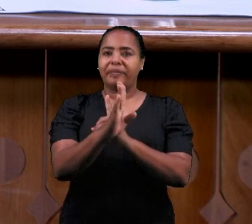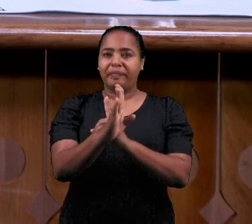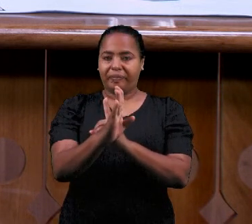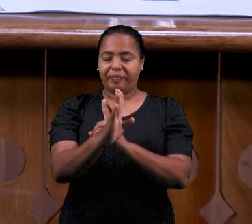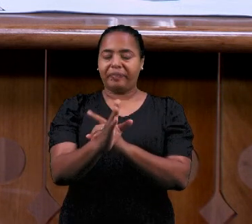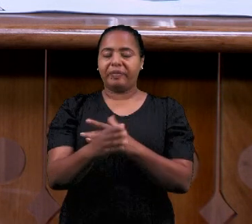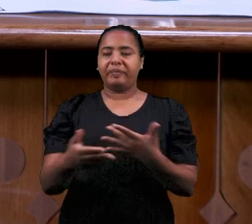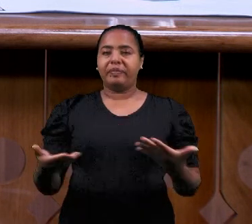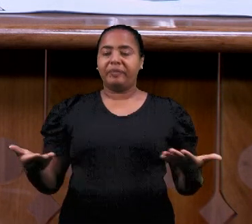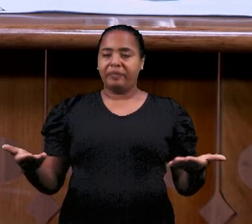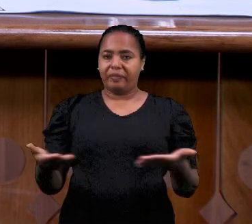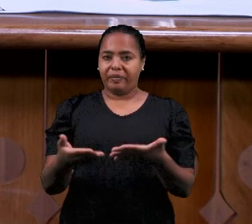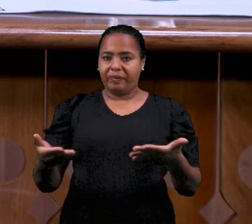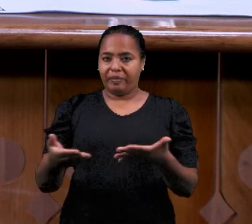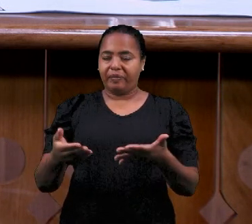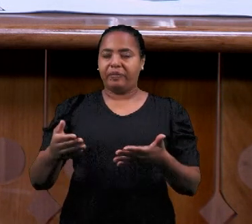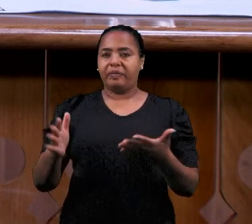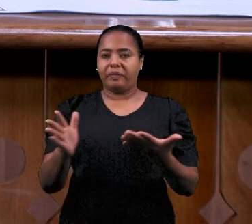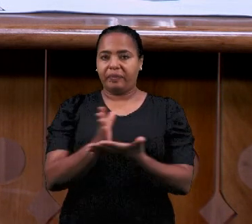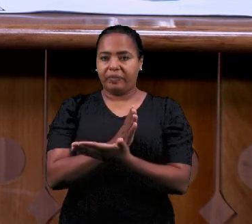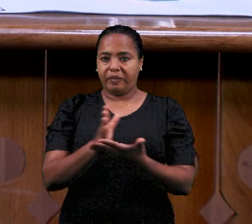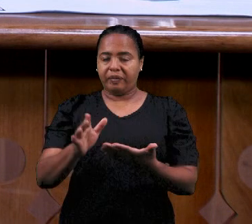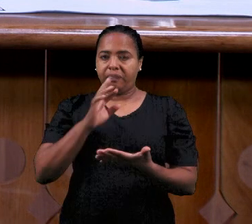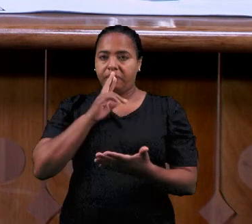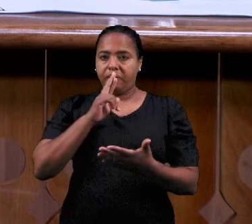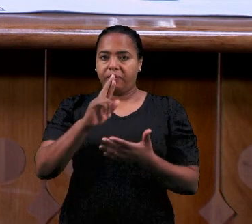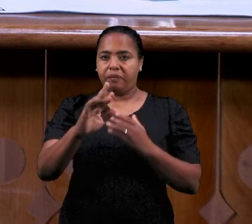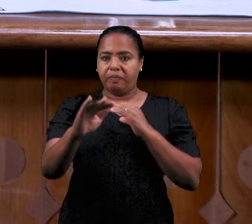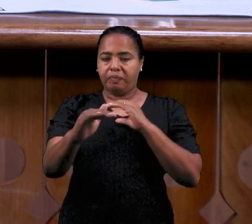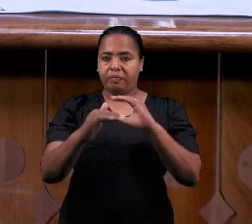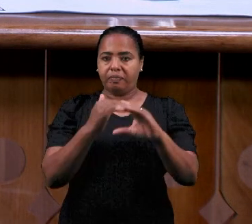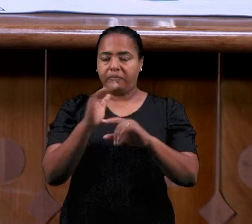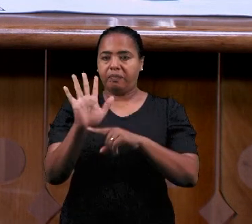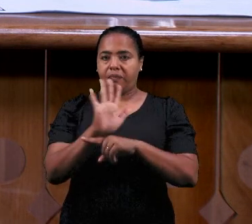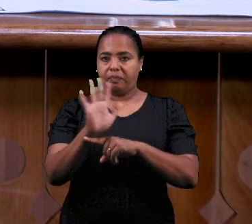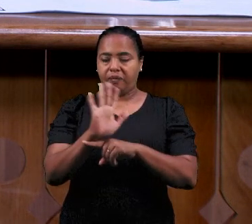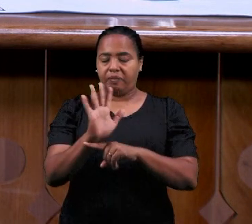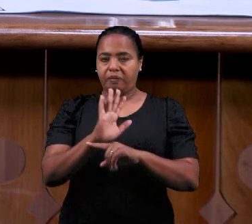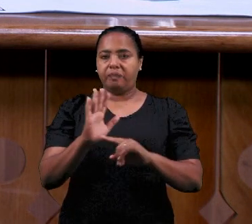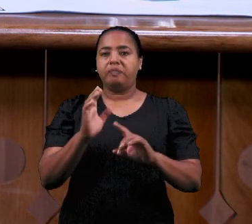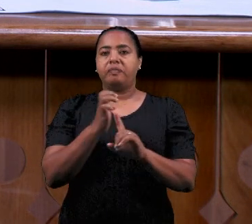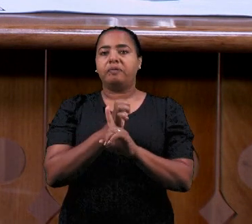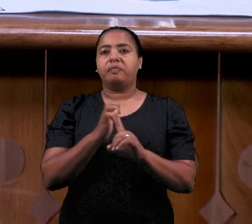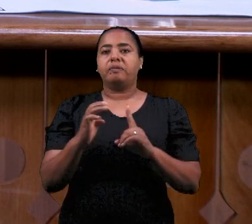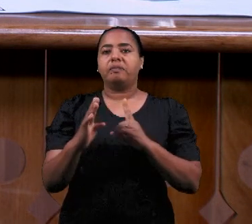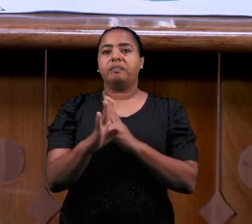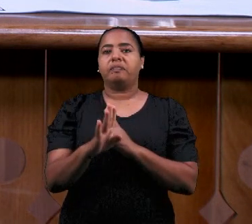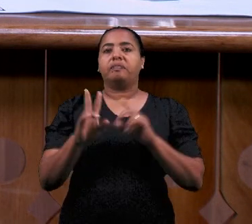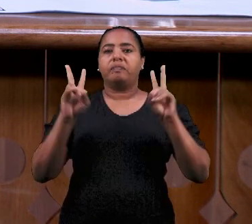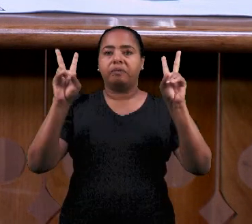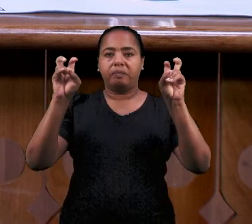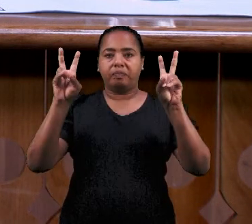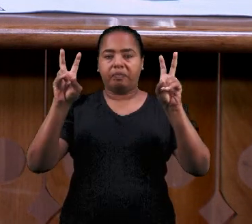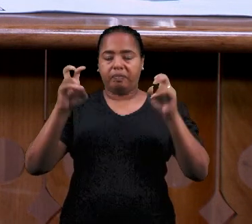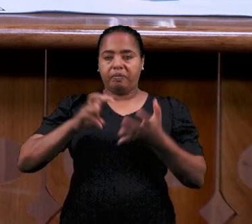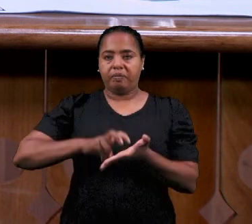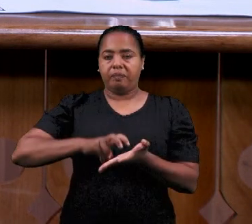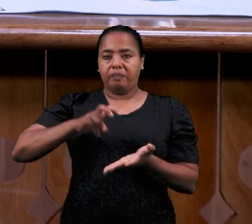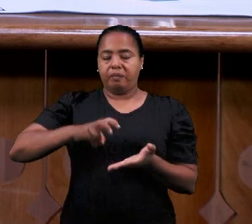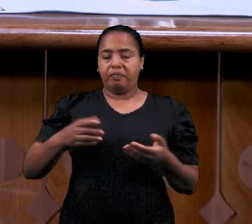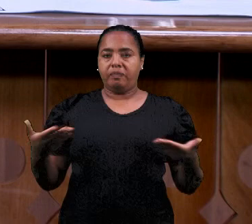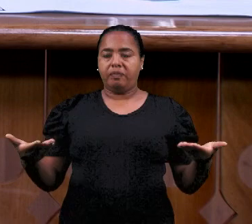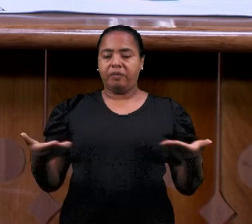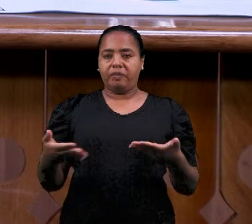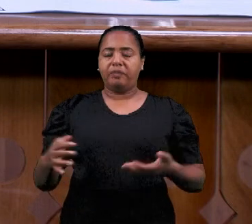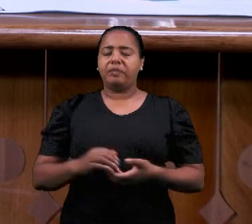Très bien, mes frères et sœurs, nous allons faire la séquence à l'école biblique dominicale en transmettant quelques réponses qui ont été envoyées par vidéo